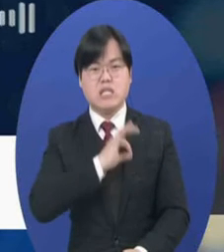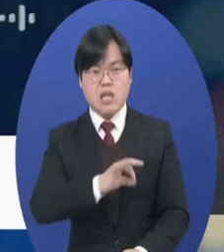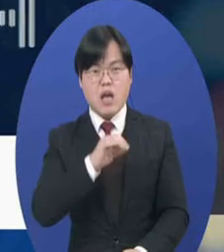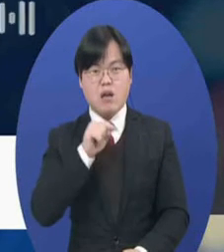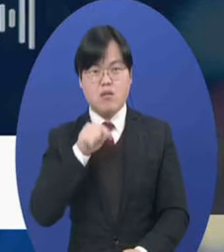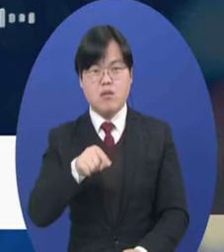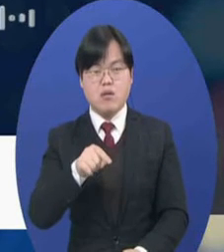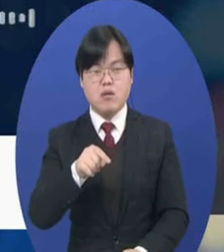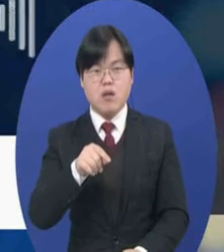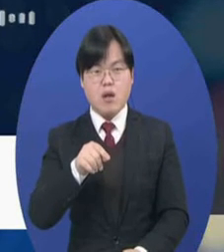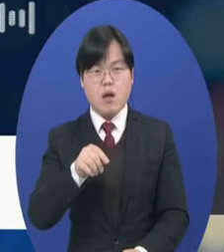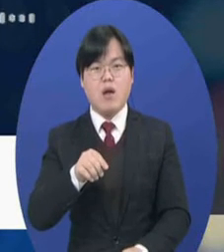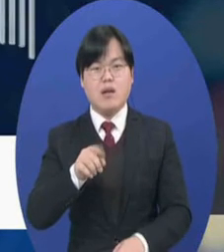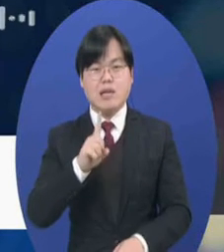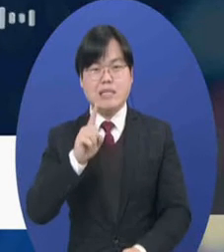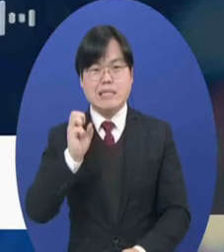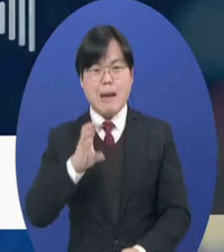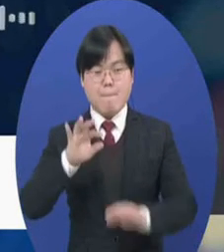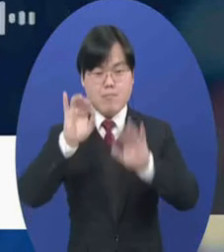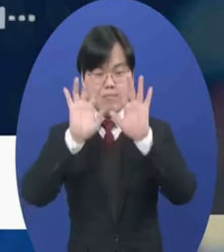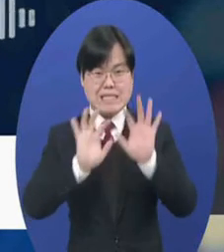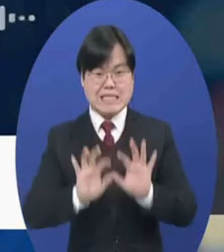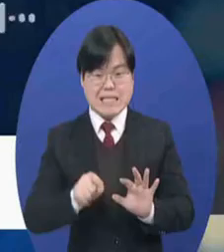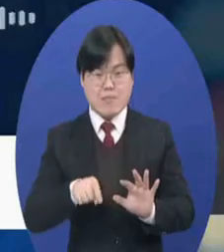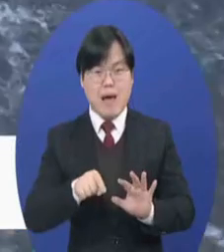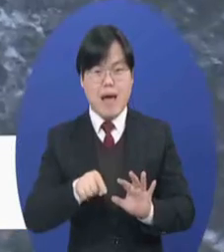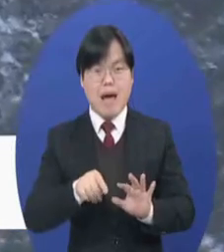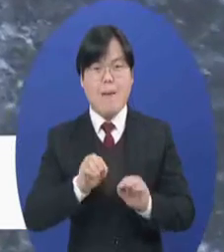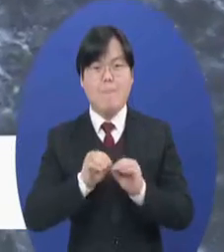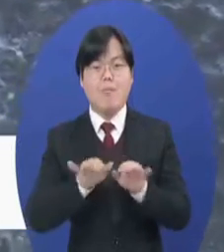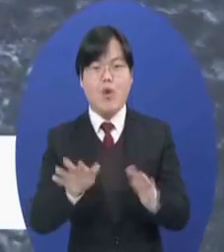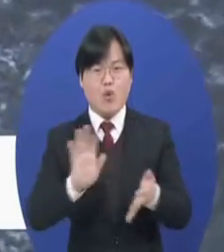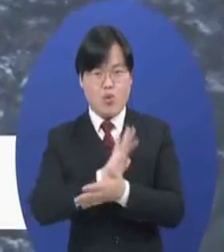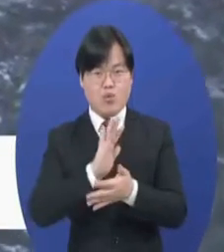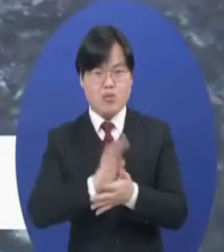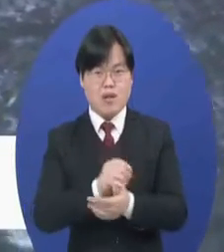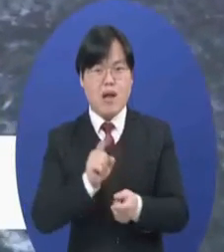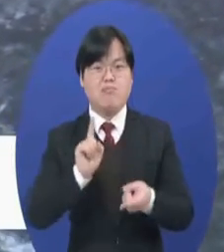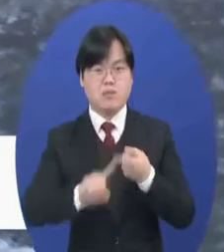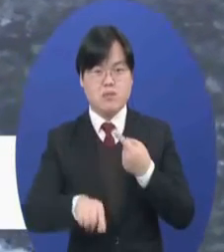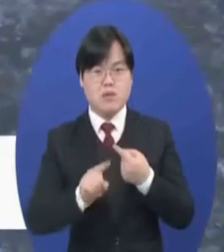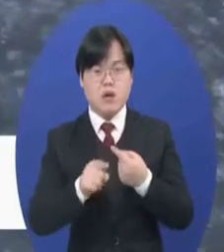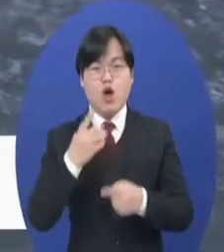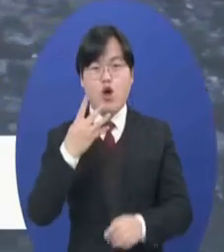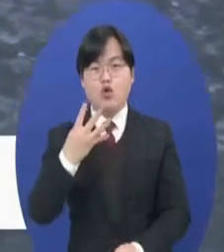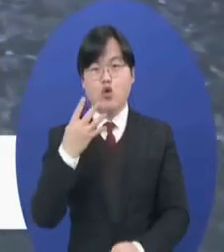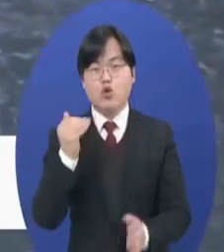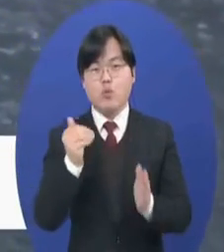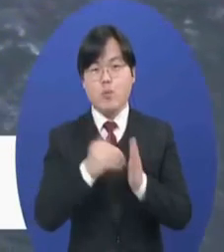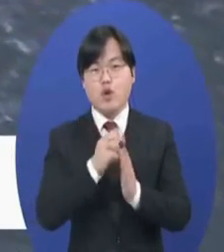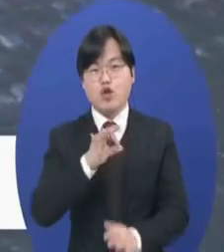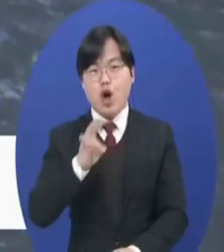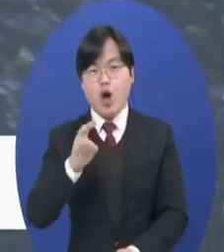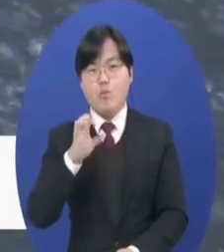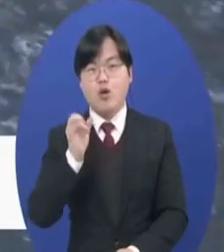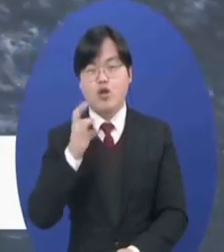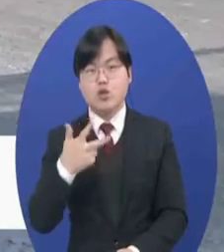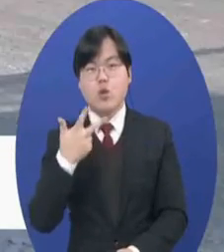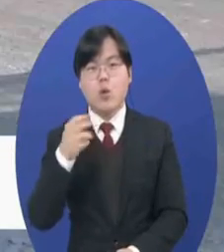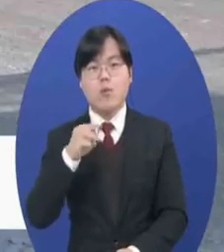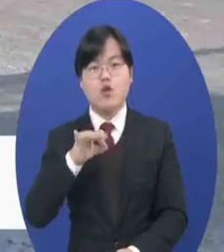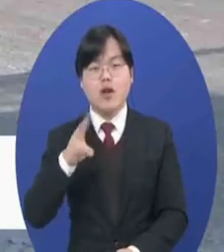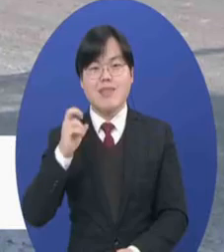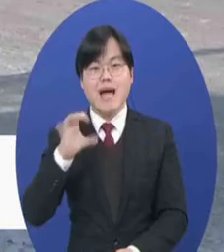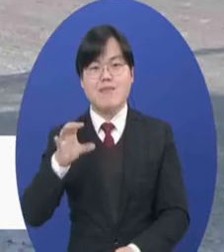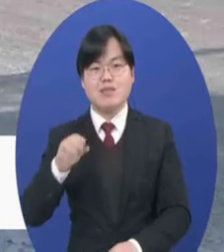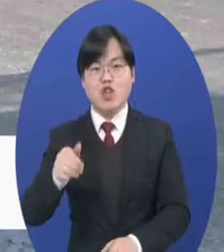дээр орсон цацсан маань одоо сайлах нь одоо илүүтэй байдаг. Энэ жил Улаанбаатар хот 40,000 тонн бодис 30,000 тонн давс нөөцлсөн. Энэ